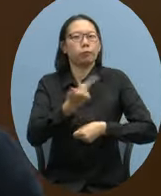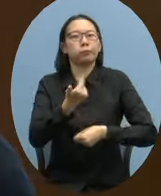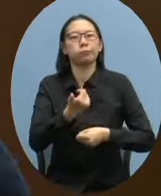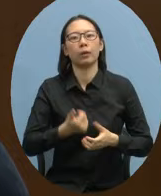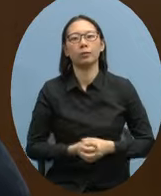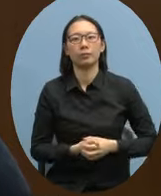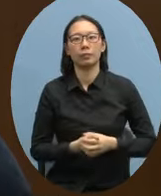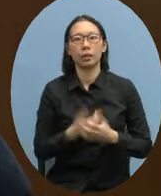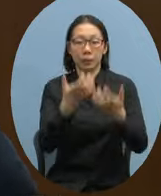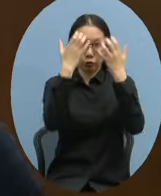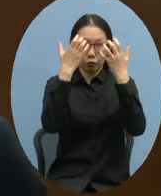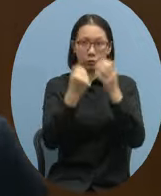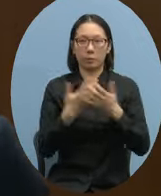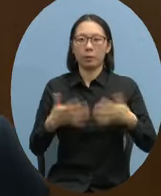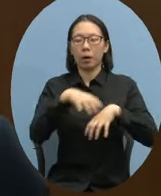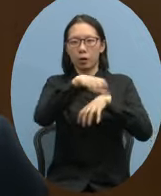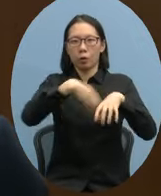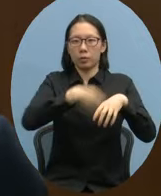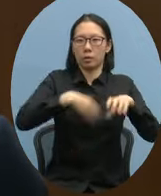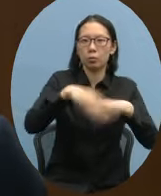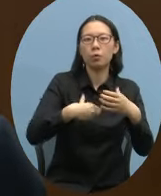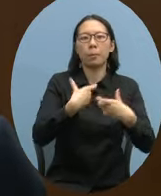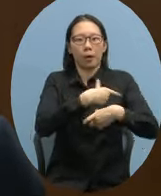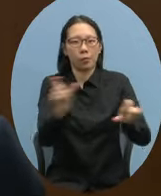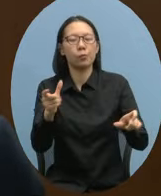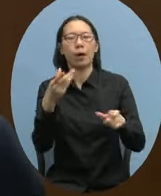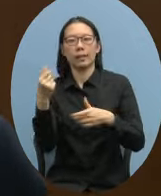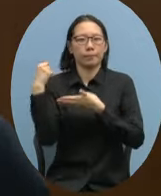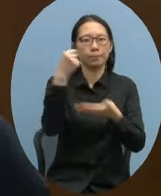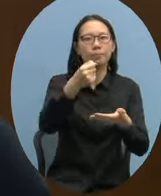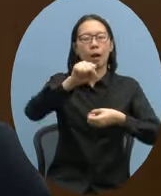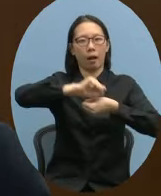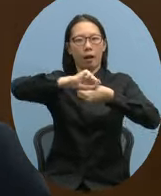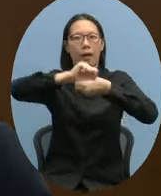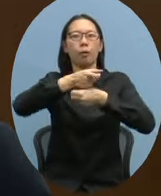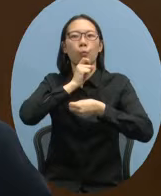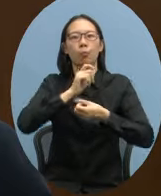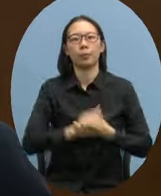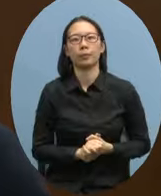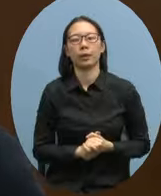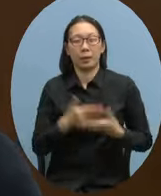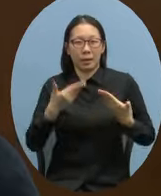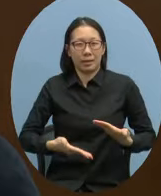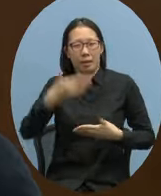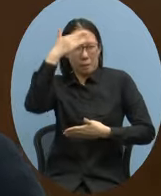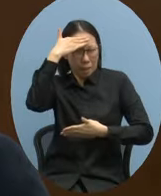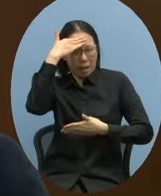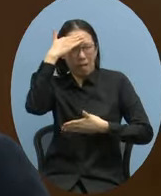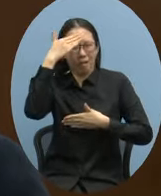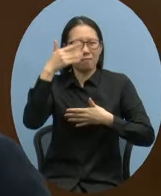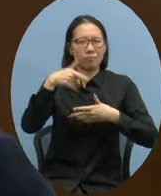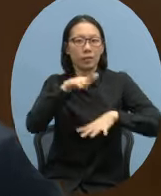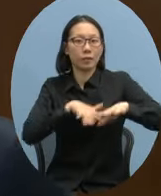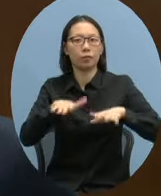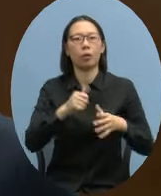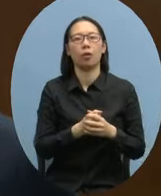實我如果留意到我哋今屆區議會，我哋嘅人工啊、撥款啊，其實都加咗好多嘅。咁啊，所以都喺依個疫情底下咧，我哋都需要同區議